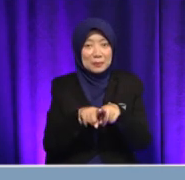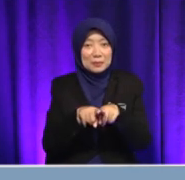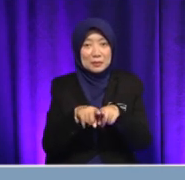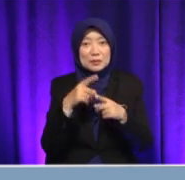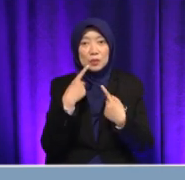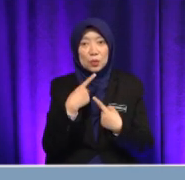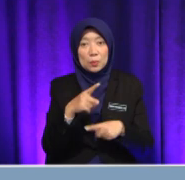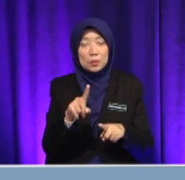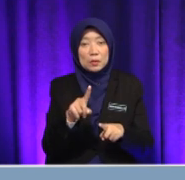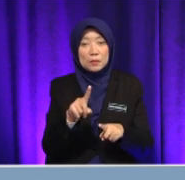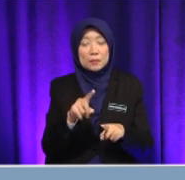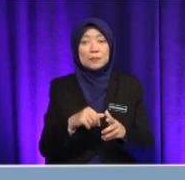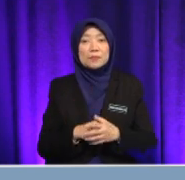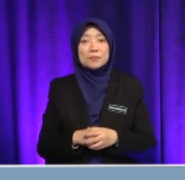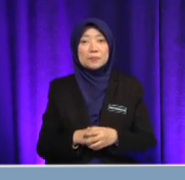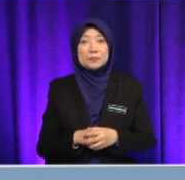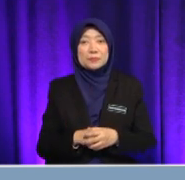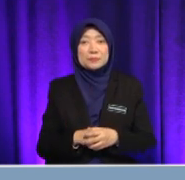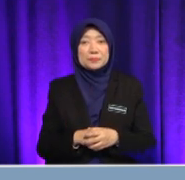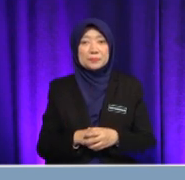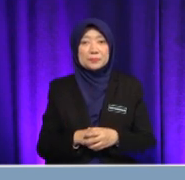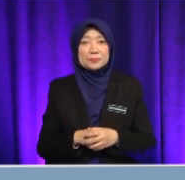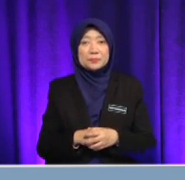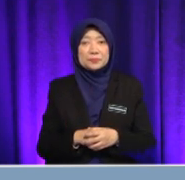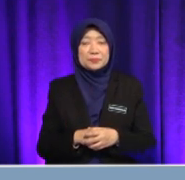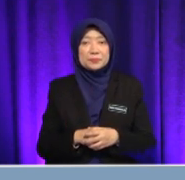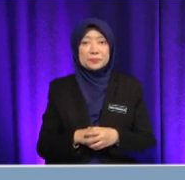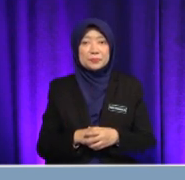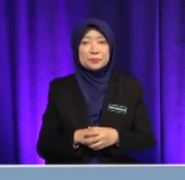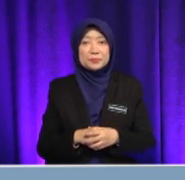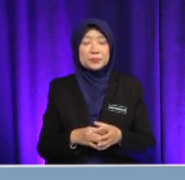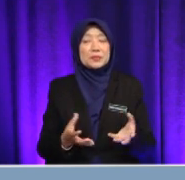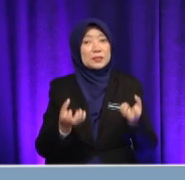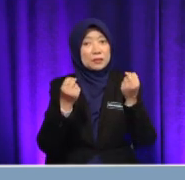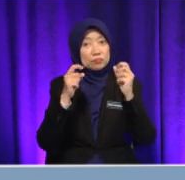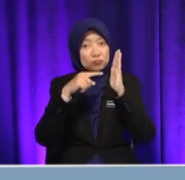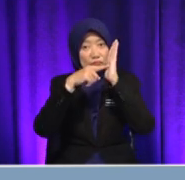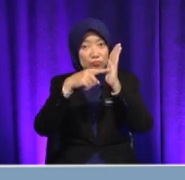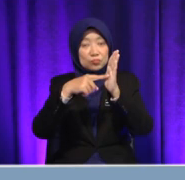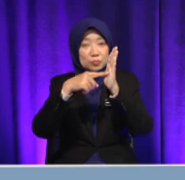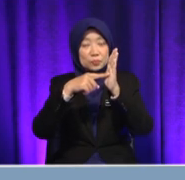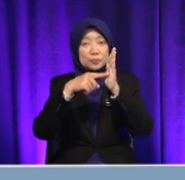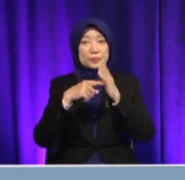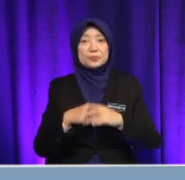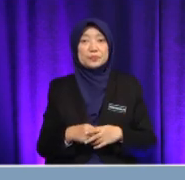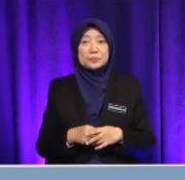anak sebelah kanan satu dua tiga silakan